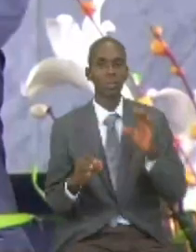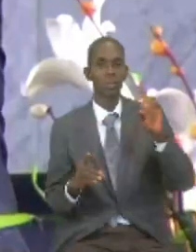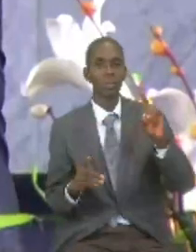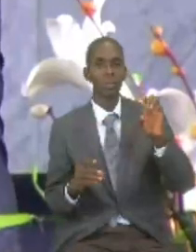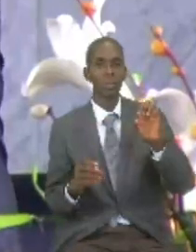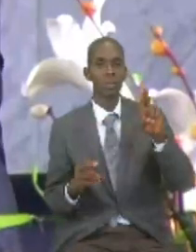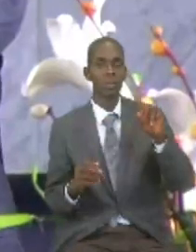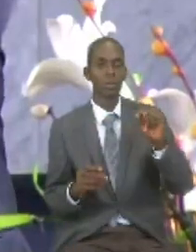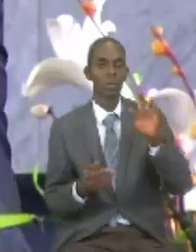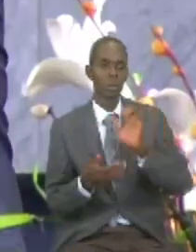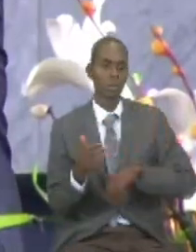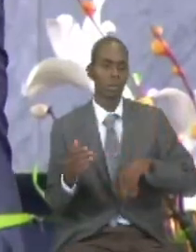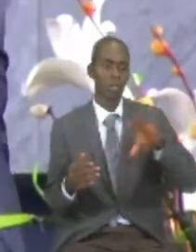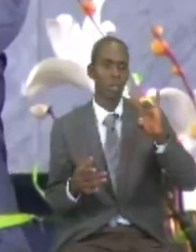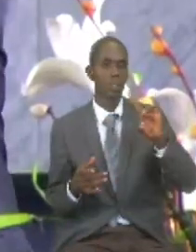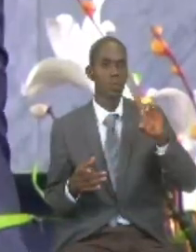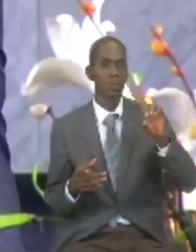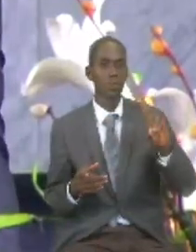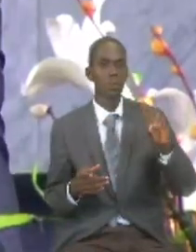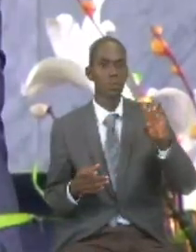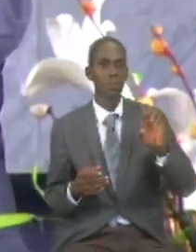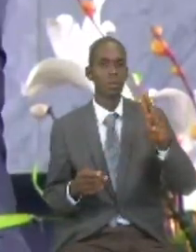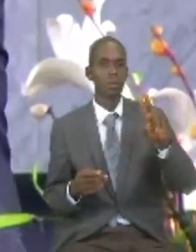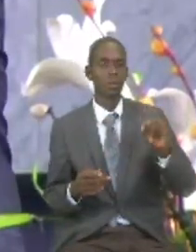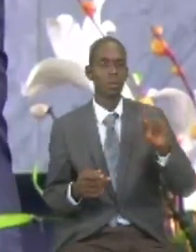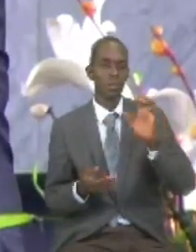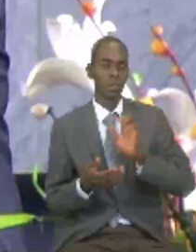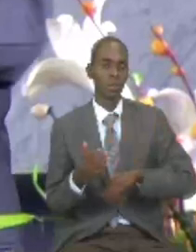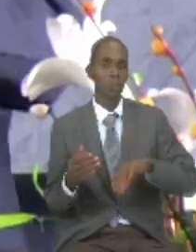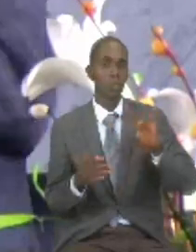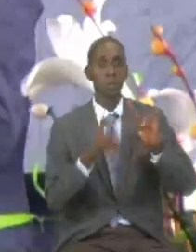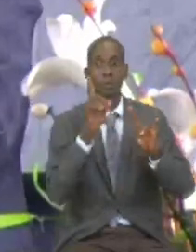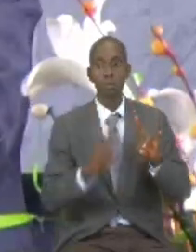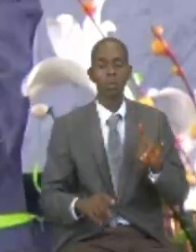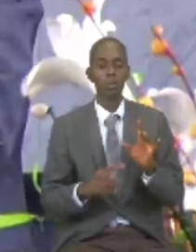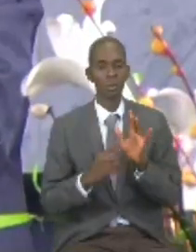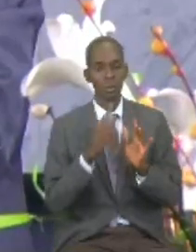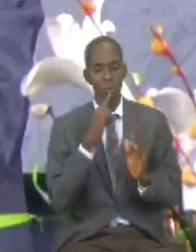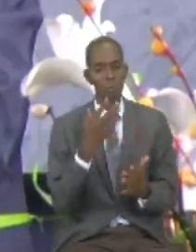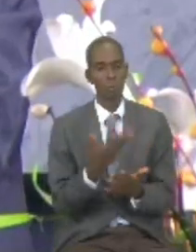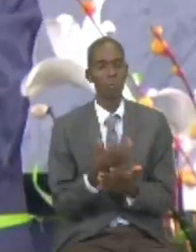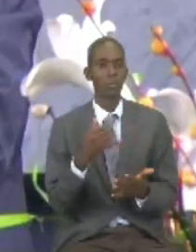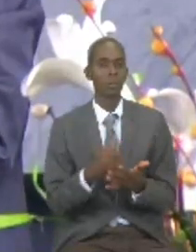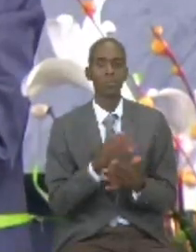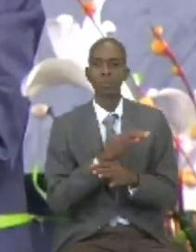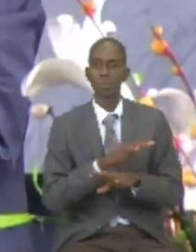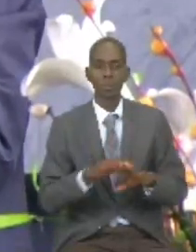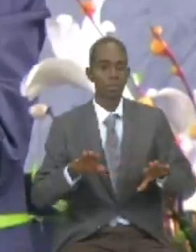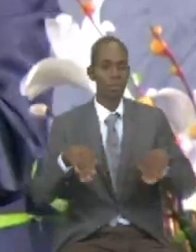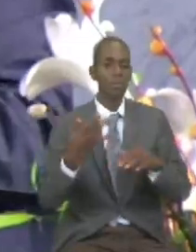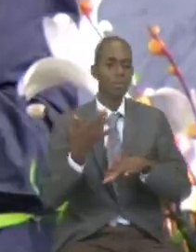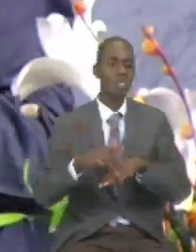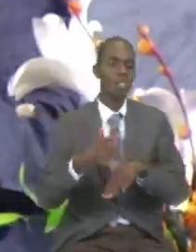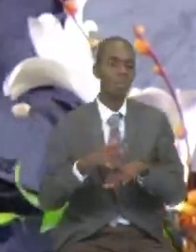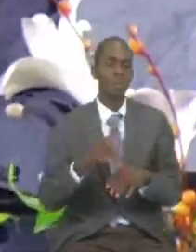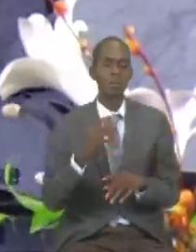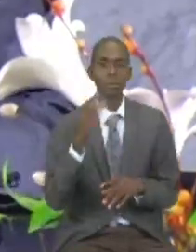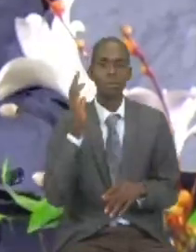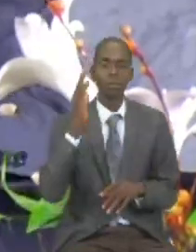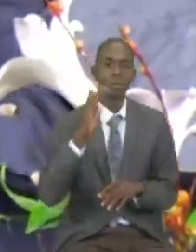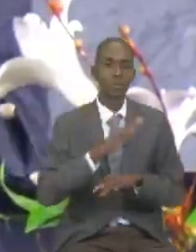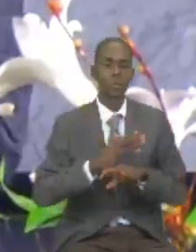Deutéronome 8, Deutéronome, il faut prouver. Très important, tu dois le prouver par ce que tu fais. Faut pas donner de